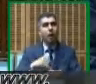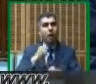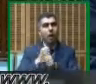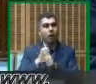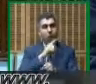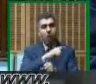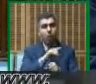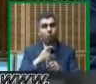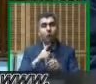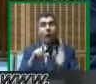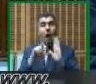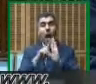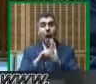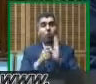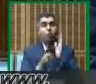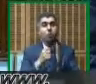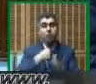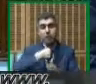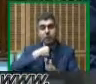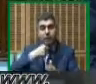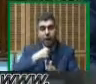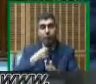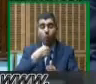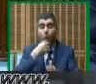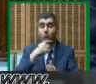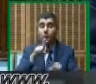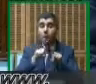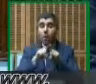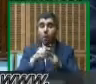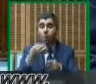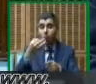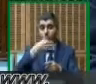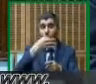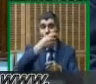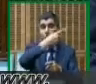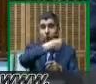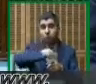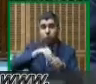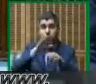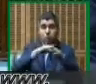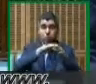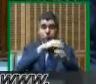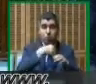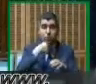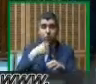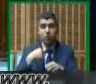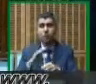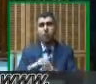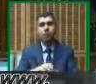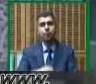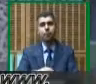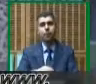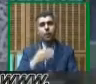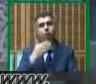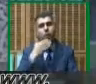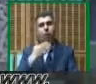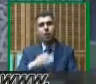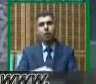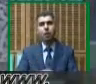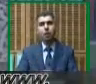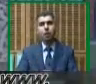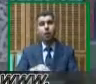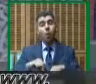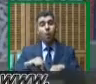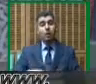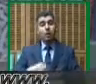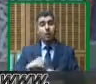مسودة القانون الصحافة، ونتمنى أن تفيدنا حول هذه المعاينات التي يصرفها عليكم. شكرا. شكرا لكلمكم